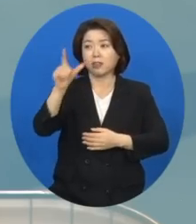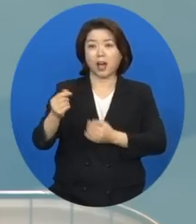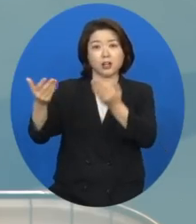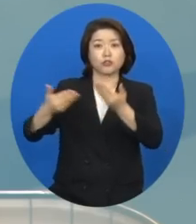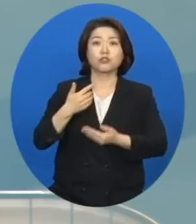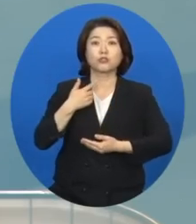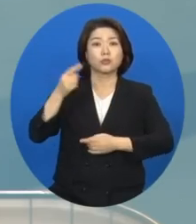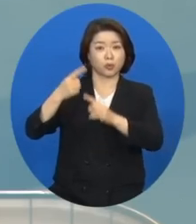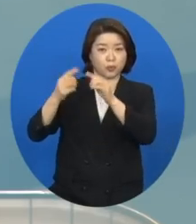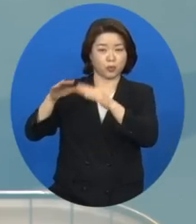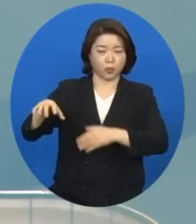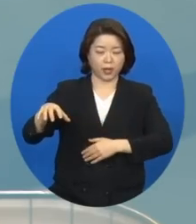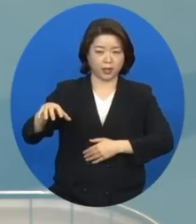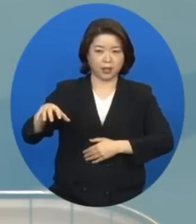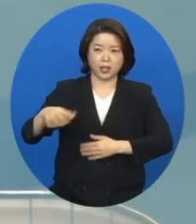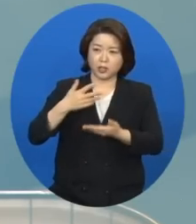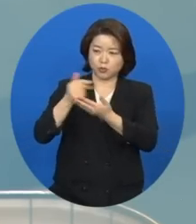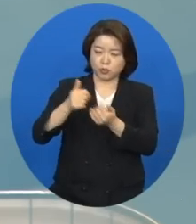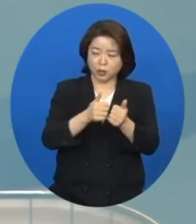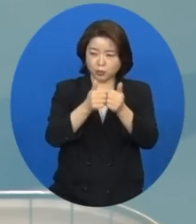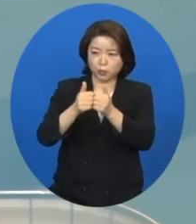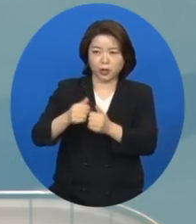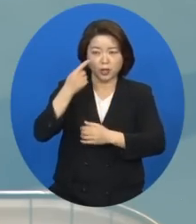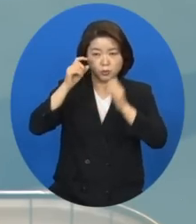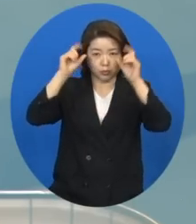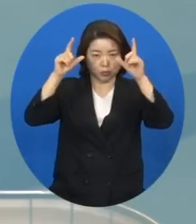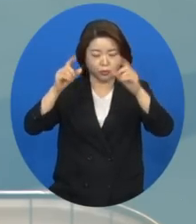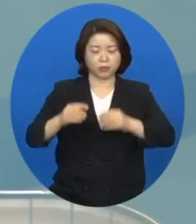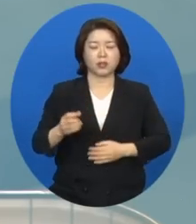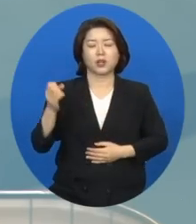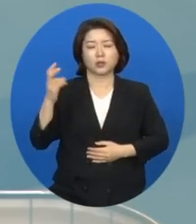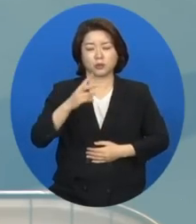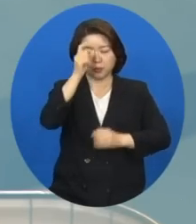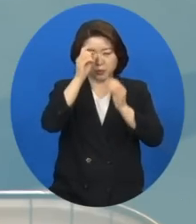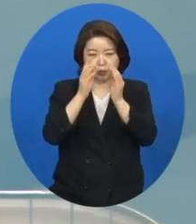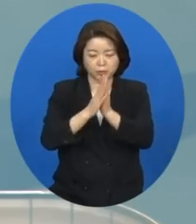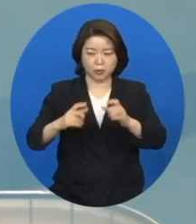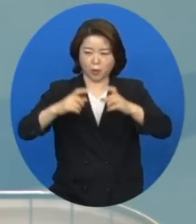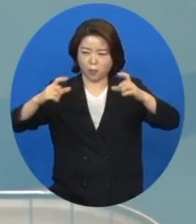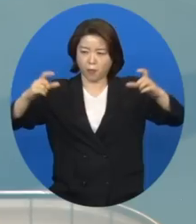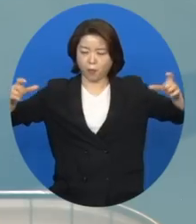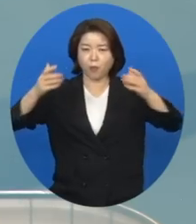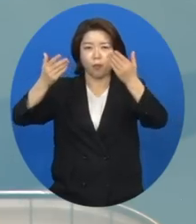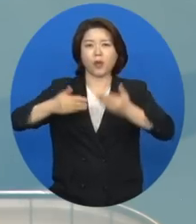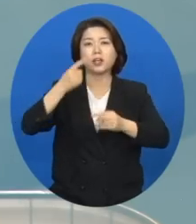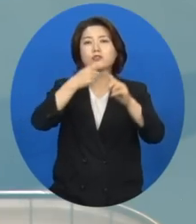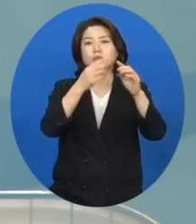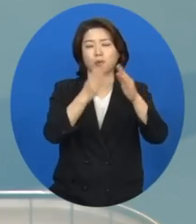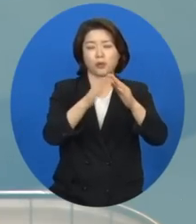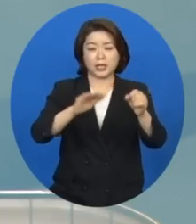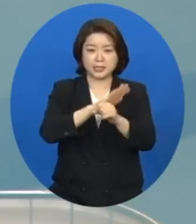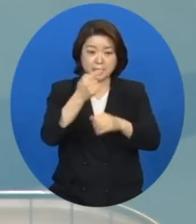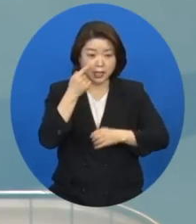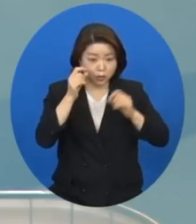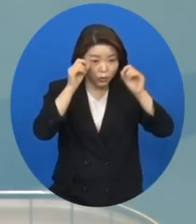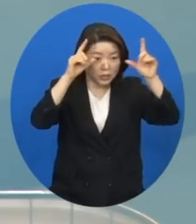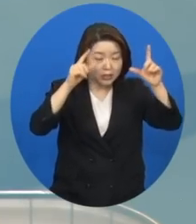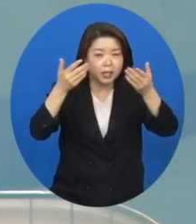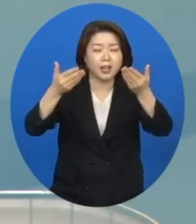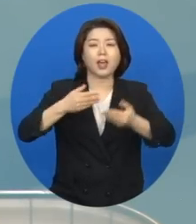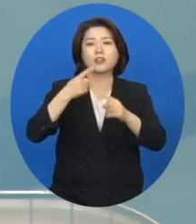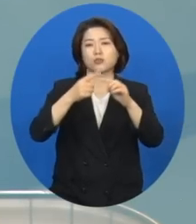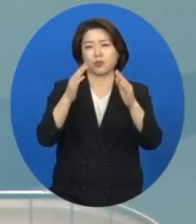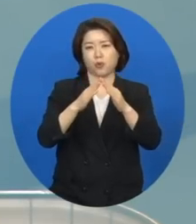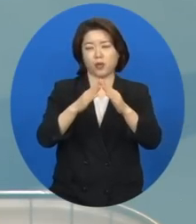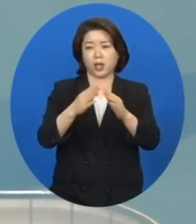눈을 뜨게 한 교회입니다. 기도의 지경을 넓혀준 교회입니다. 사랑의 눈을 뜨게 한 교회입니다. 부부가